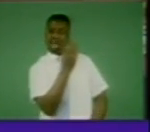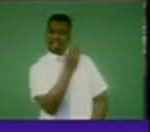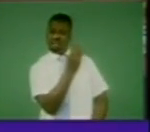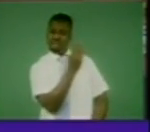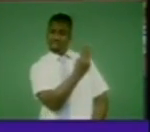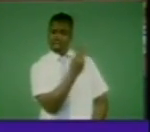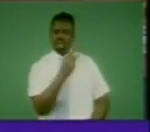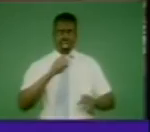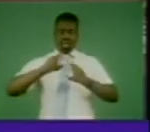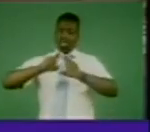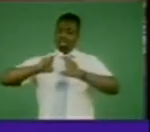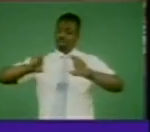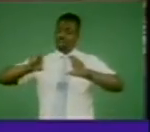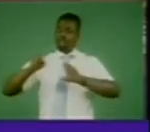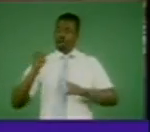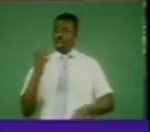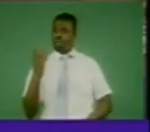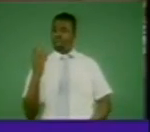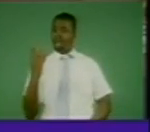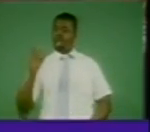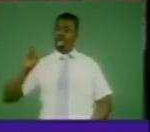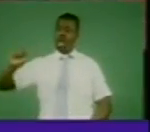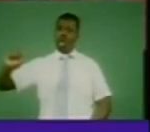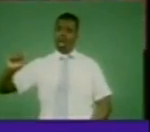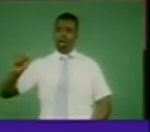44A na ibara ya 57.